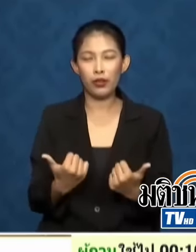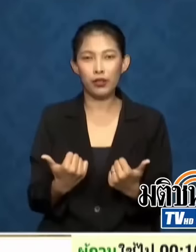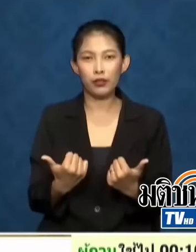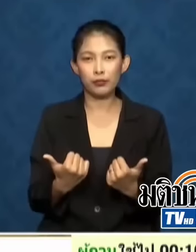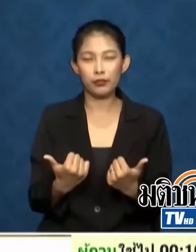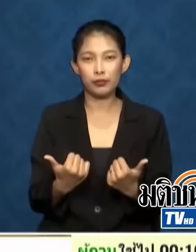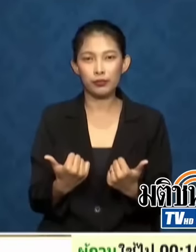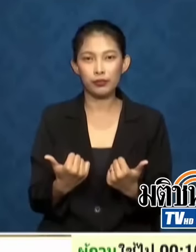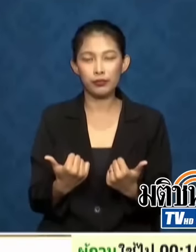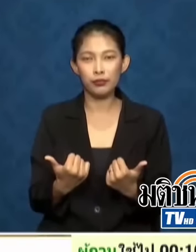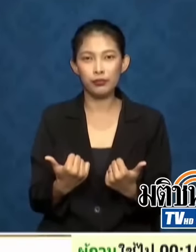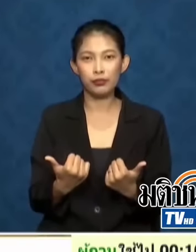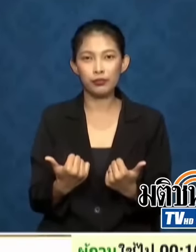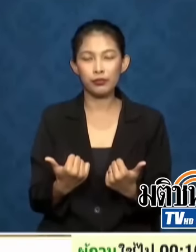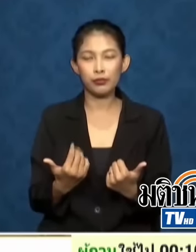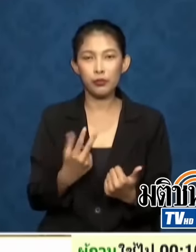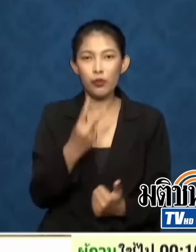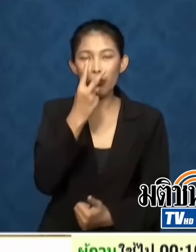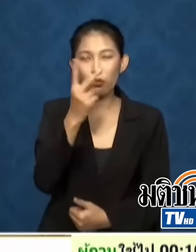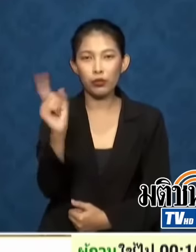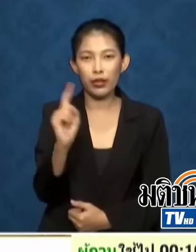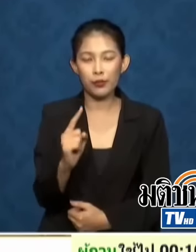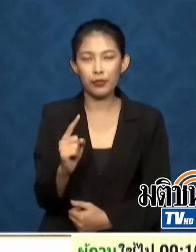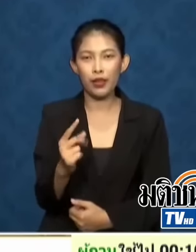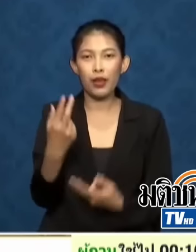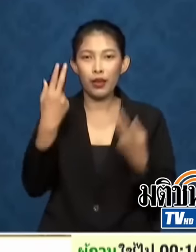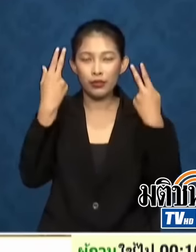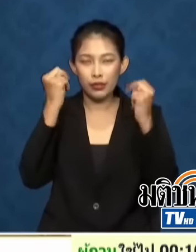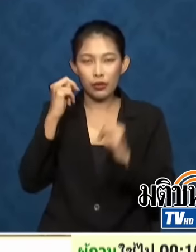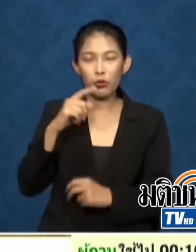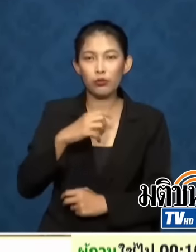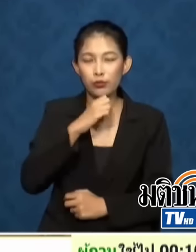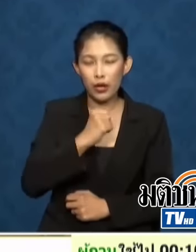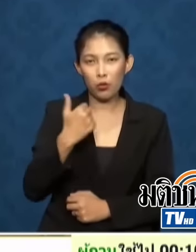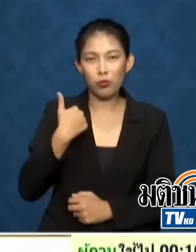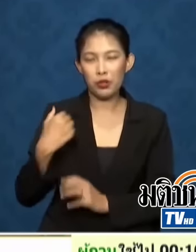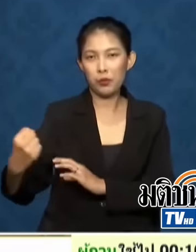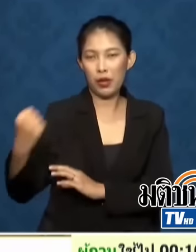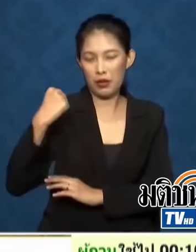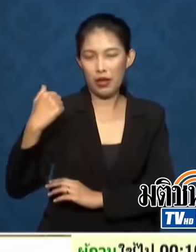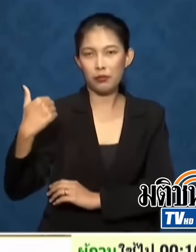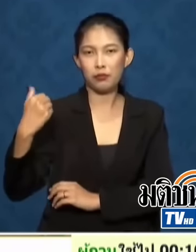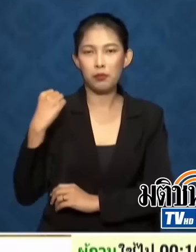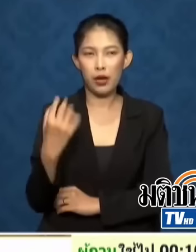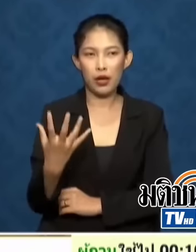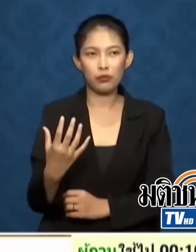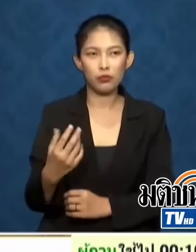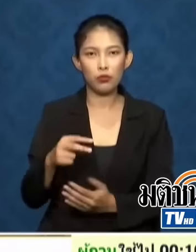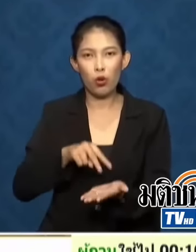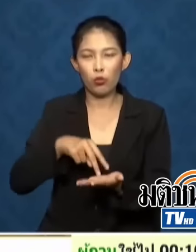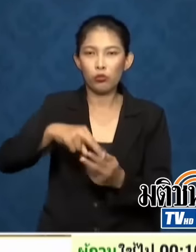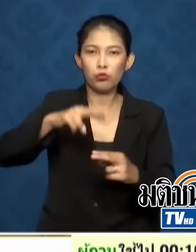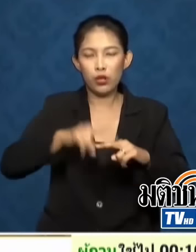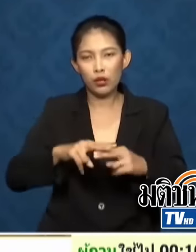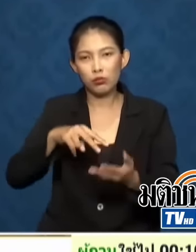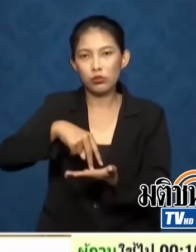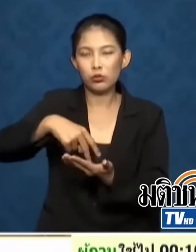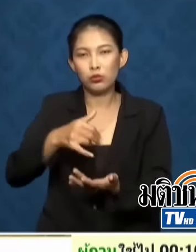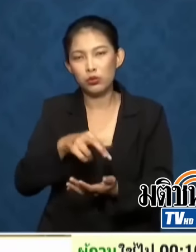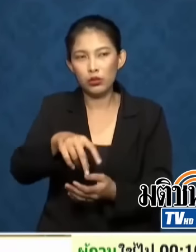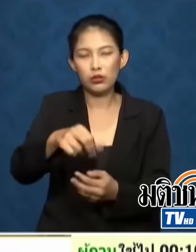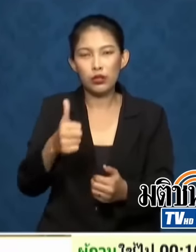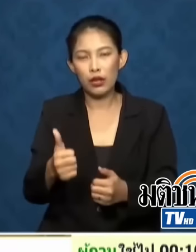ครับเราเห็นแล้วครับว่าท่านอดีตนายกรัฐมนตรีสุขภาพดีแข็งแรงมากนะครับสามารถลุกนั่งได้นะครับก